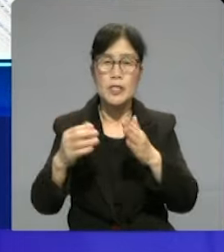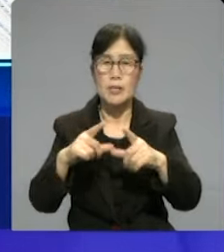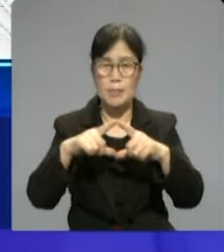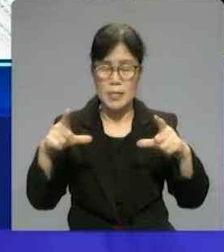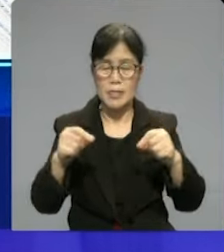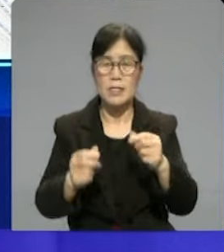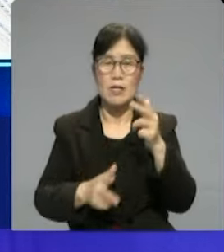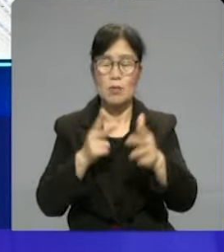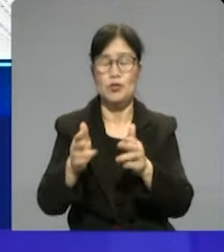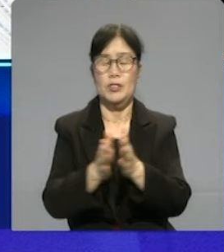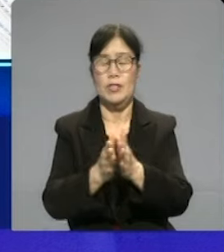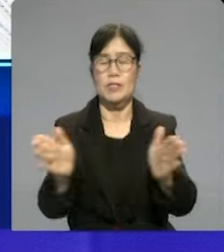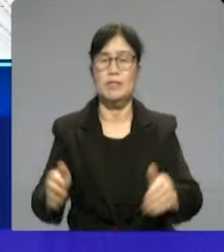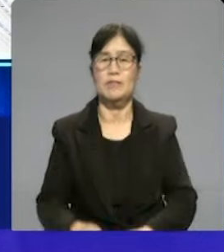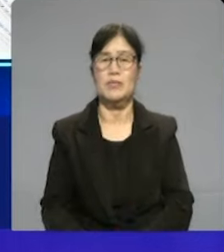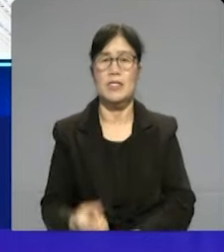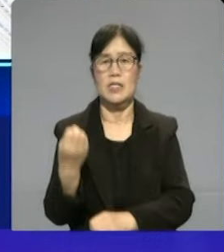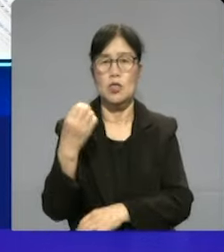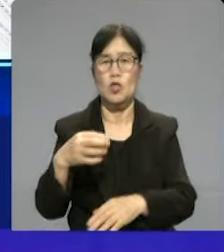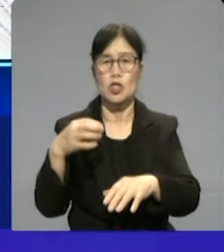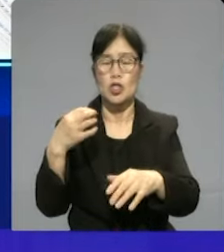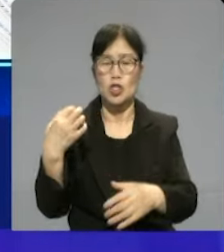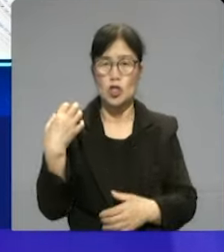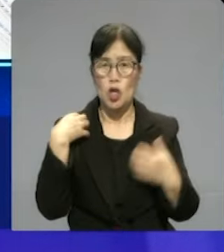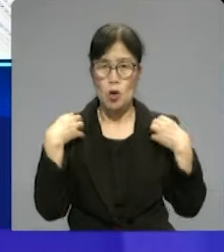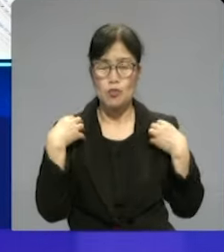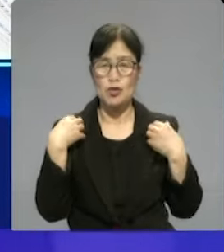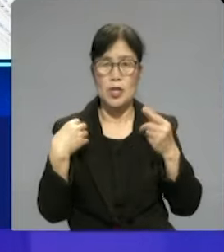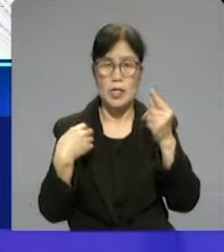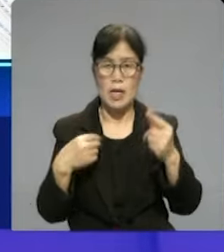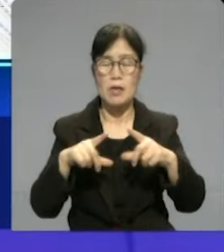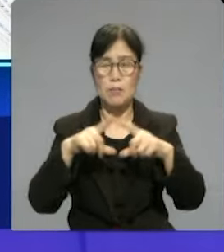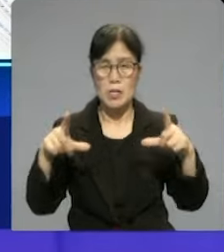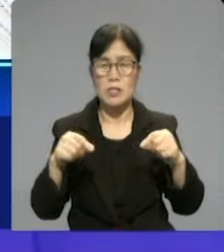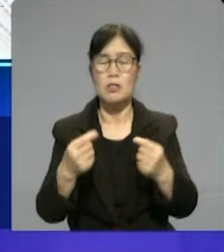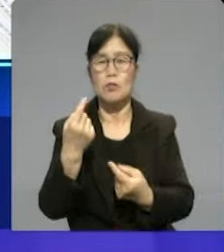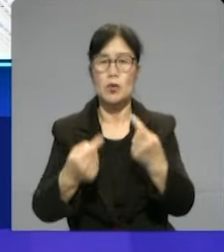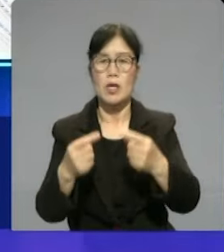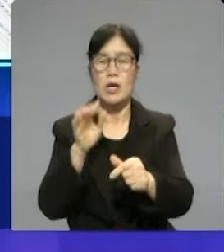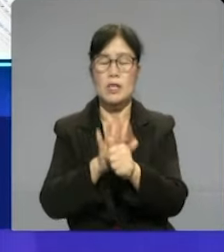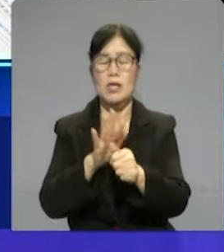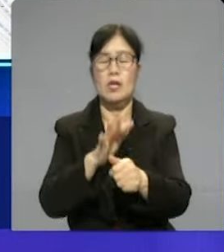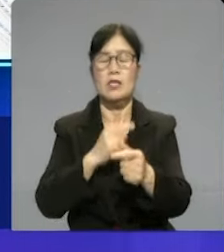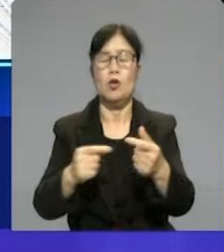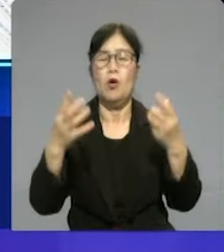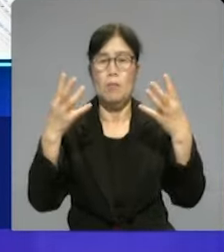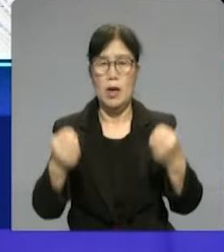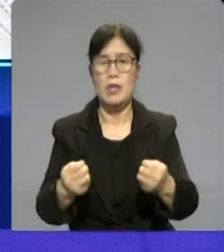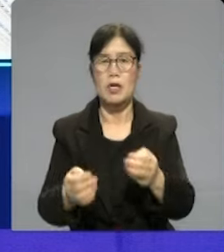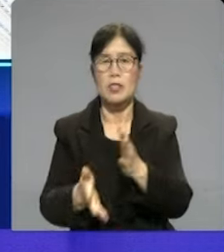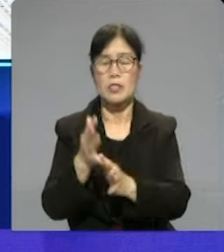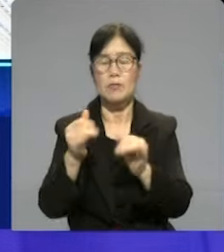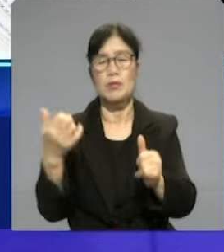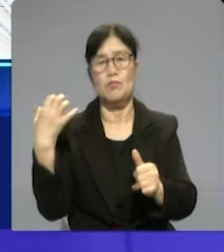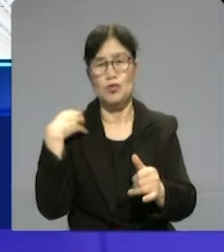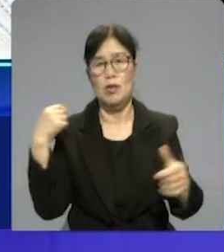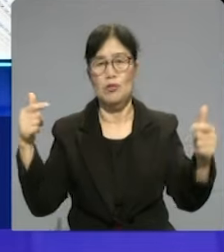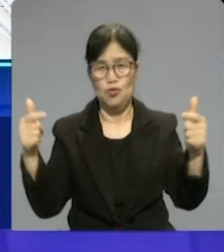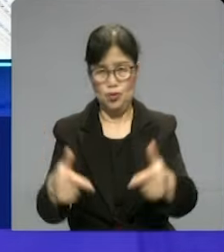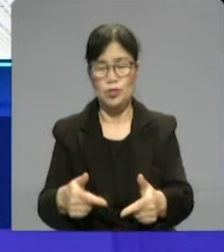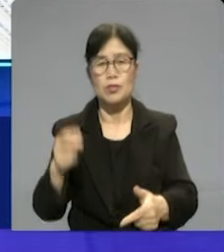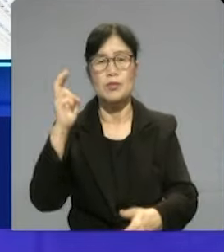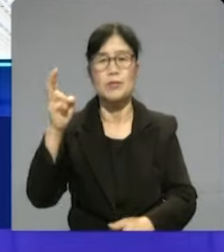사업도 시행됐는데 기존 정부의 K패스 정책보다 두터운 혜택이 주어져 시민 부담이 줄어들